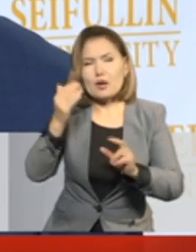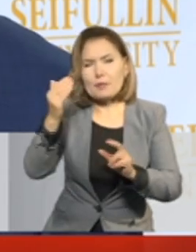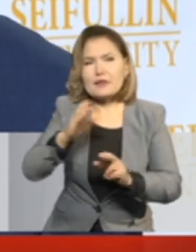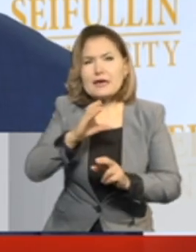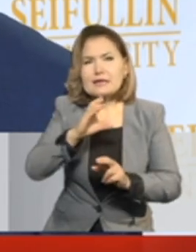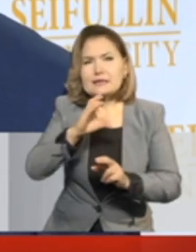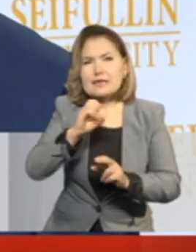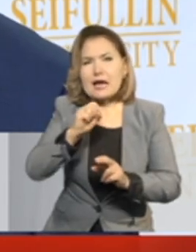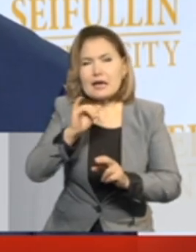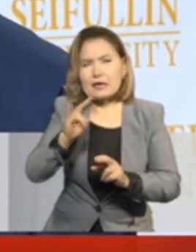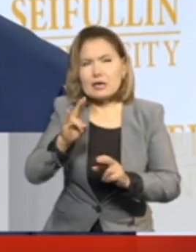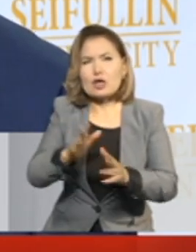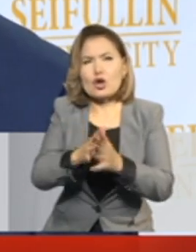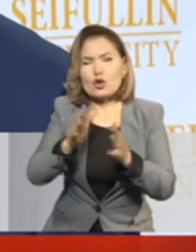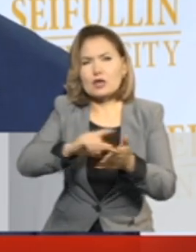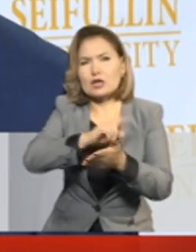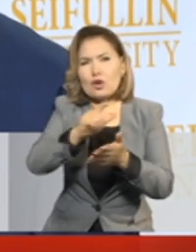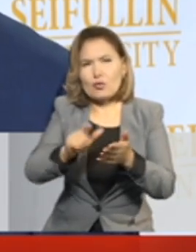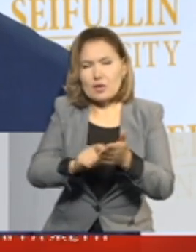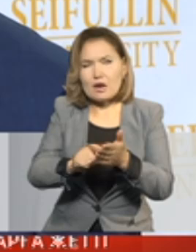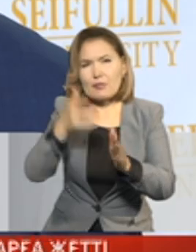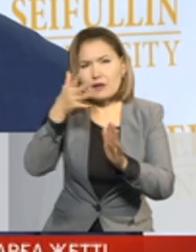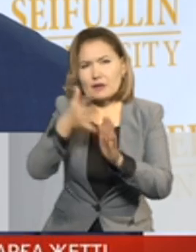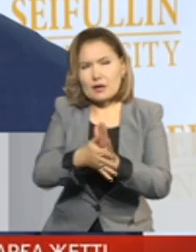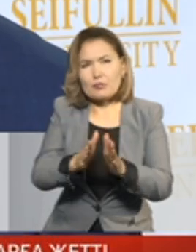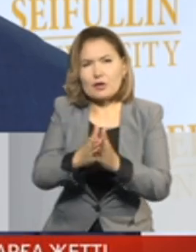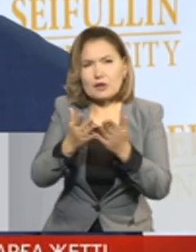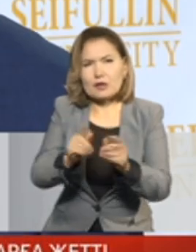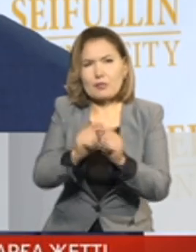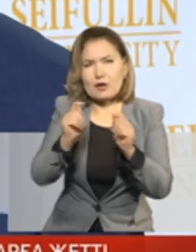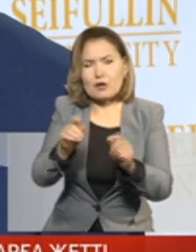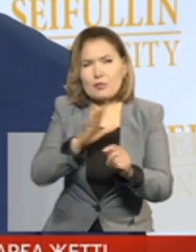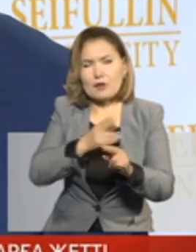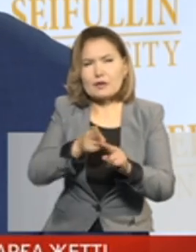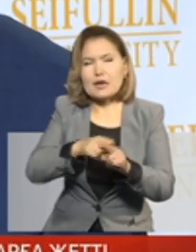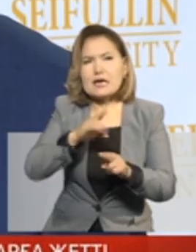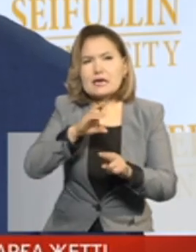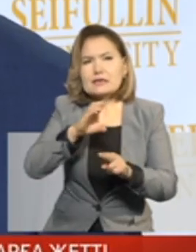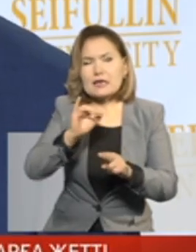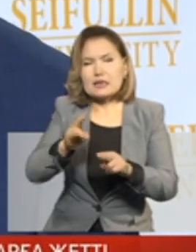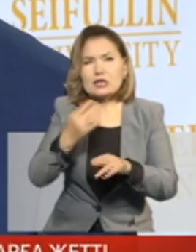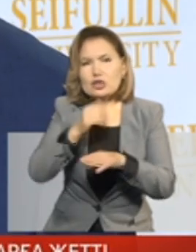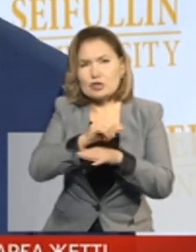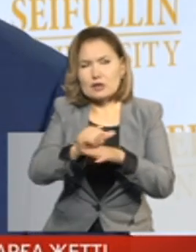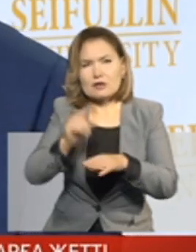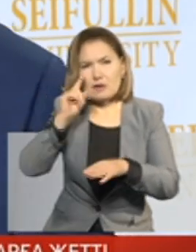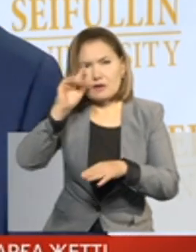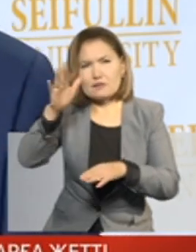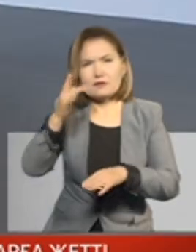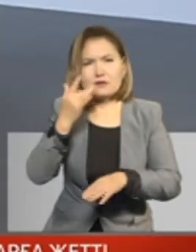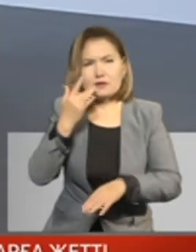сәкен туралы үлкен өлеңдердің зерттеп монография шығарды. Сәкен шетелде де белгілі.